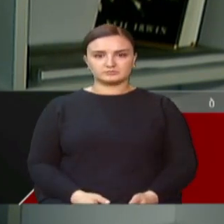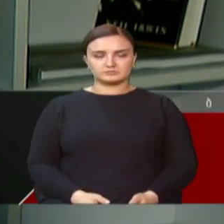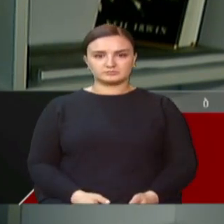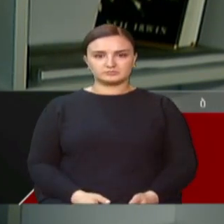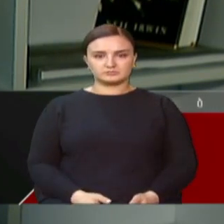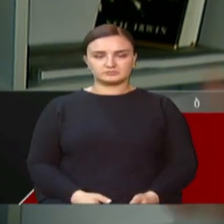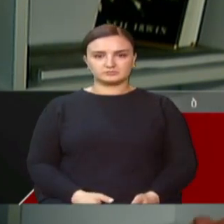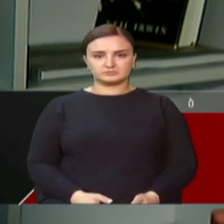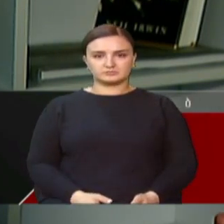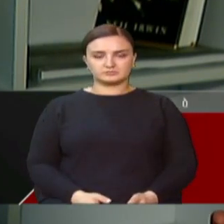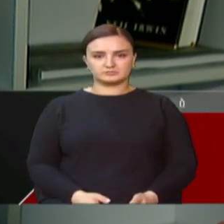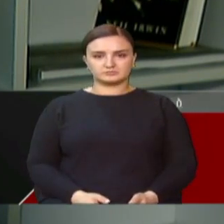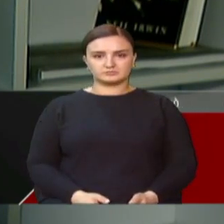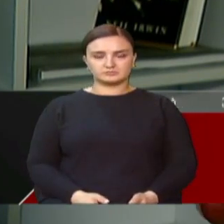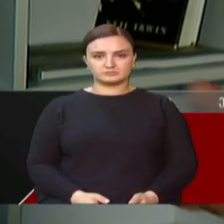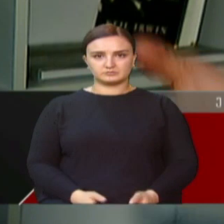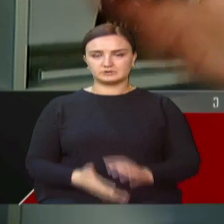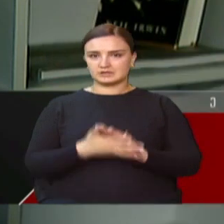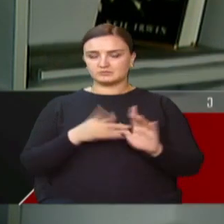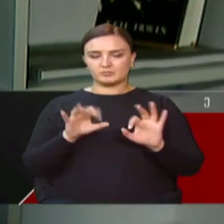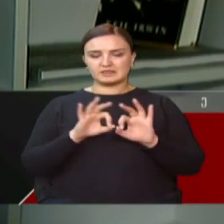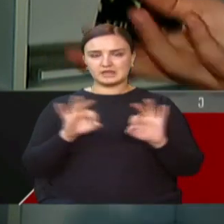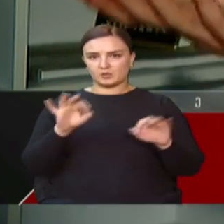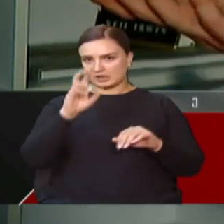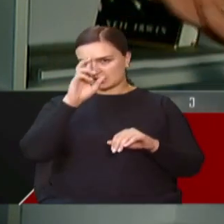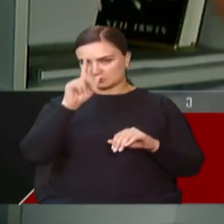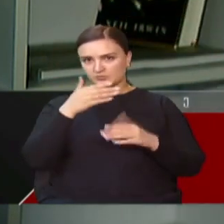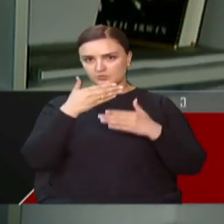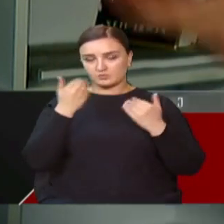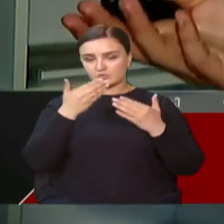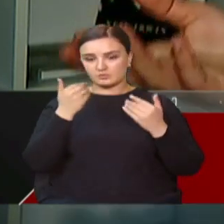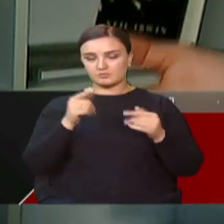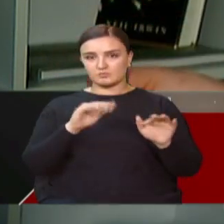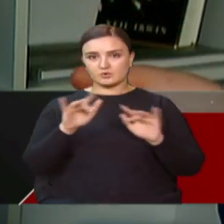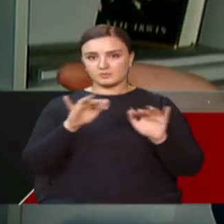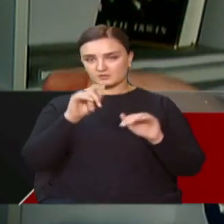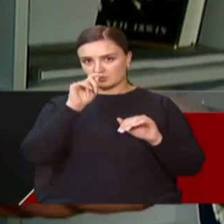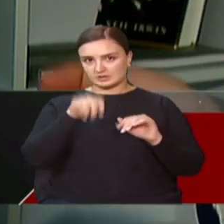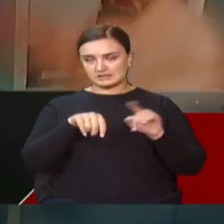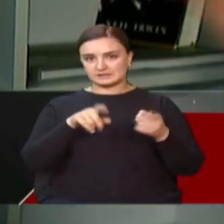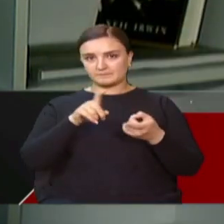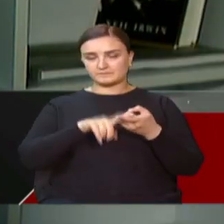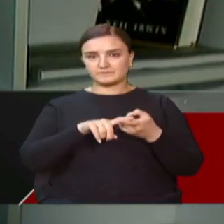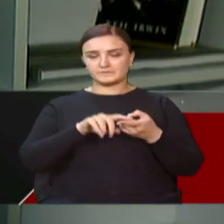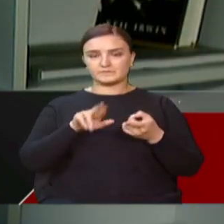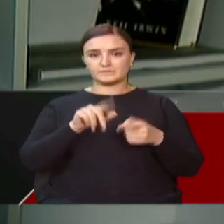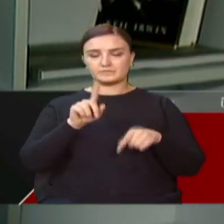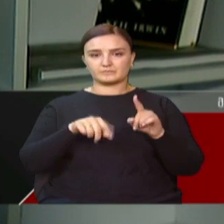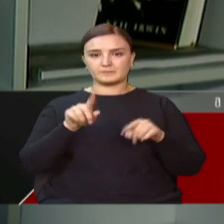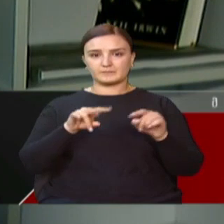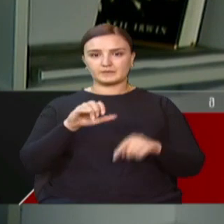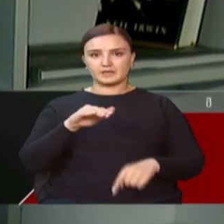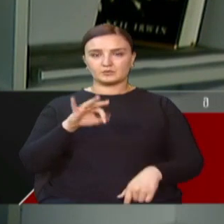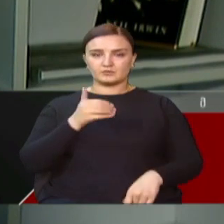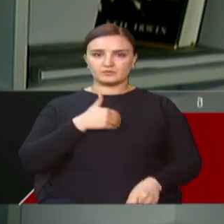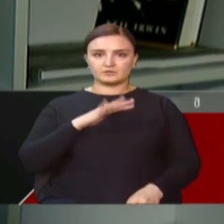გასაგებია, რომ არ ყავთ იდეალური ხელისუფლება ეხლა, რომელიც ეს რაღაც ნელთბილად მოქმედებს უკრაინასთან მიმართებაში და ხან ნატო გვინდა